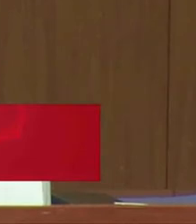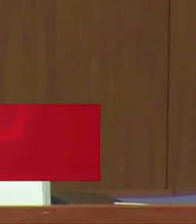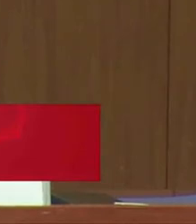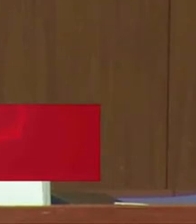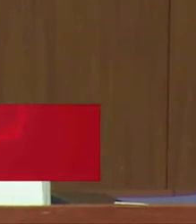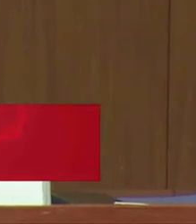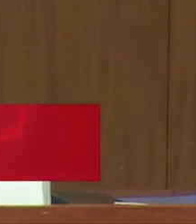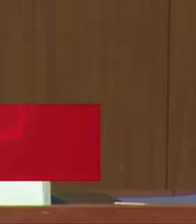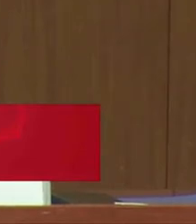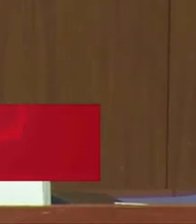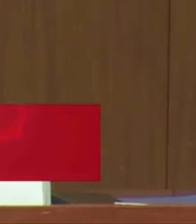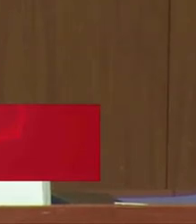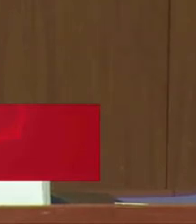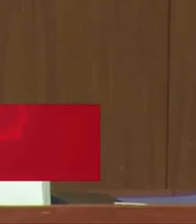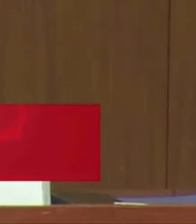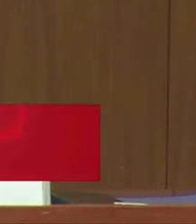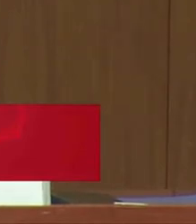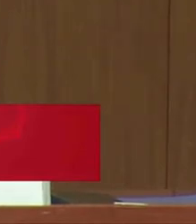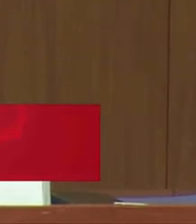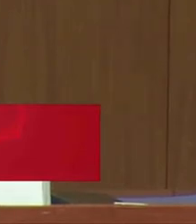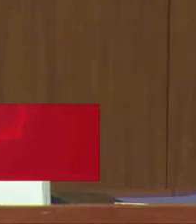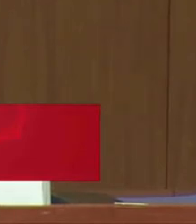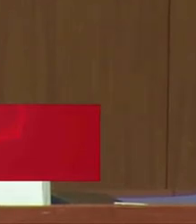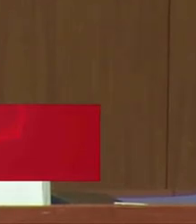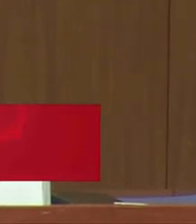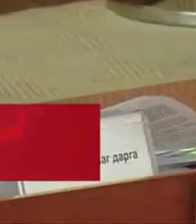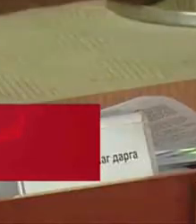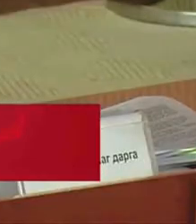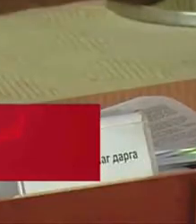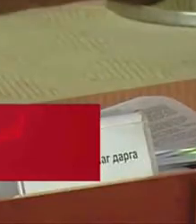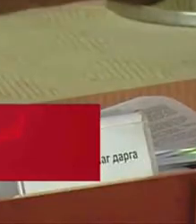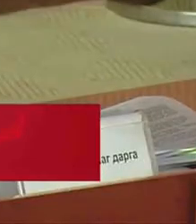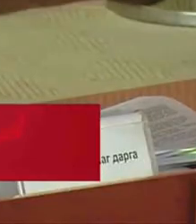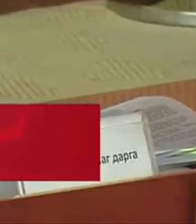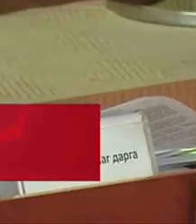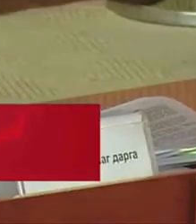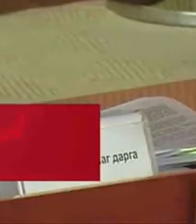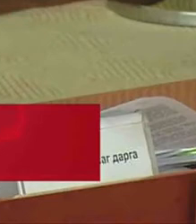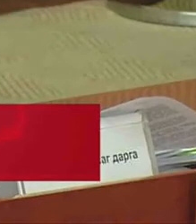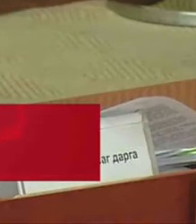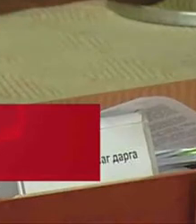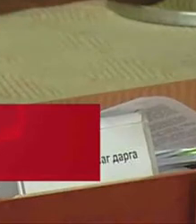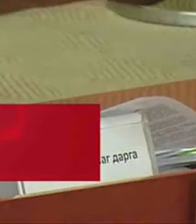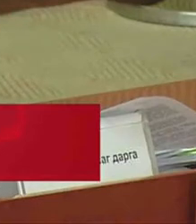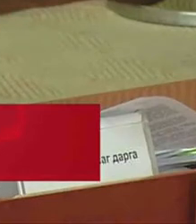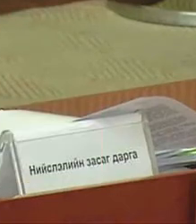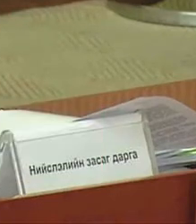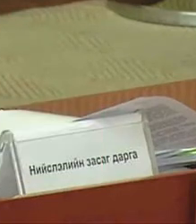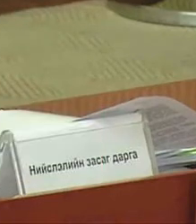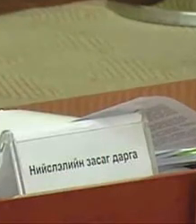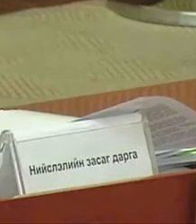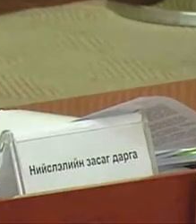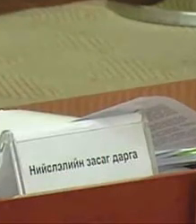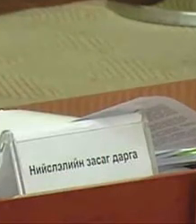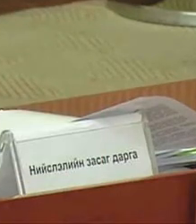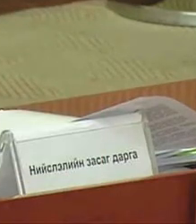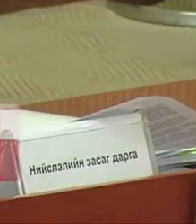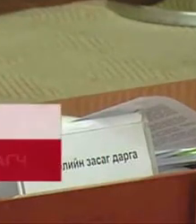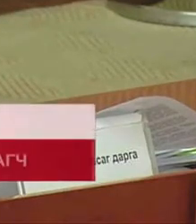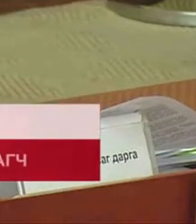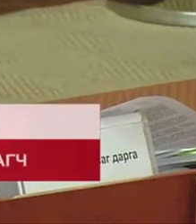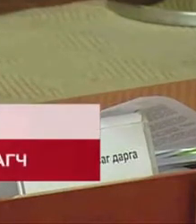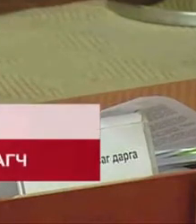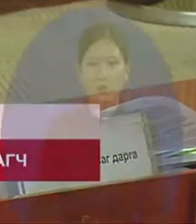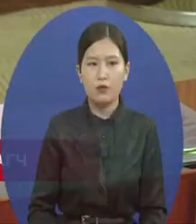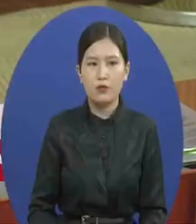тархалтын тархах хэмжээг цорьмонд оруулаа гэж үзэж байгаа. Тусгай нөхцөл шаардна гэдэг нь болохоор нэг хэд хэдэн зүйлүүд нь тусгай нөхцөл шаардах